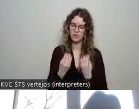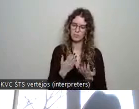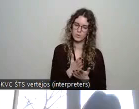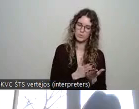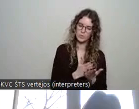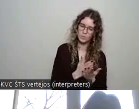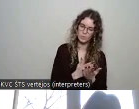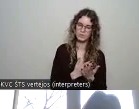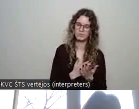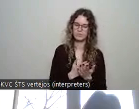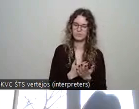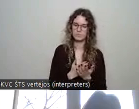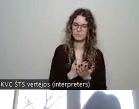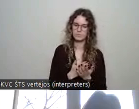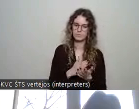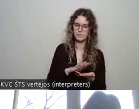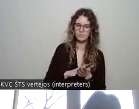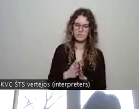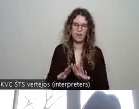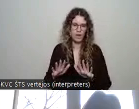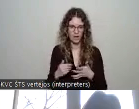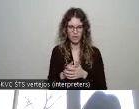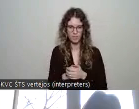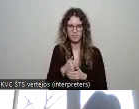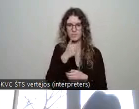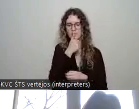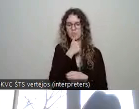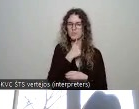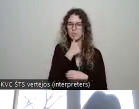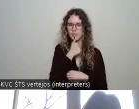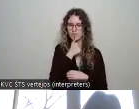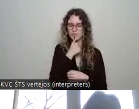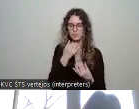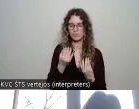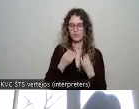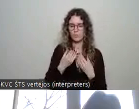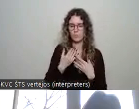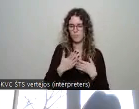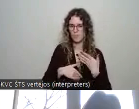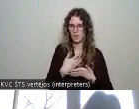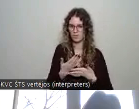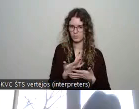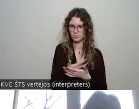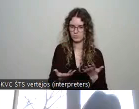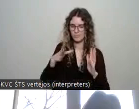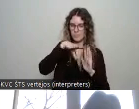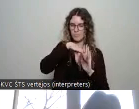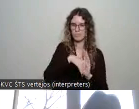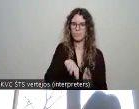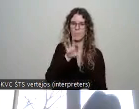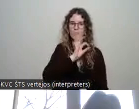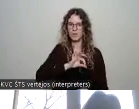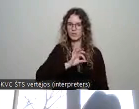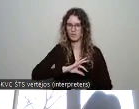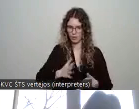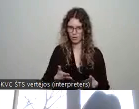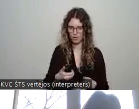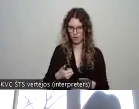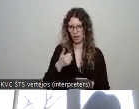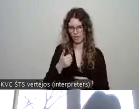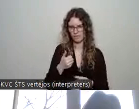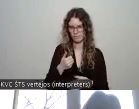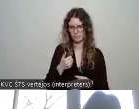pavyzdžiui, įtraukti tokius mokymo metodus, kurie geriausiai pasitarnauja plėtrai, ir taip